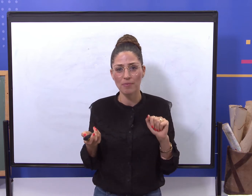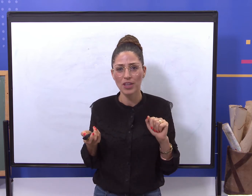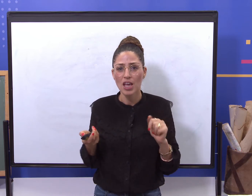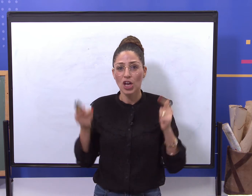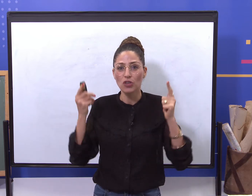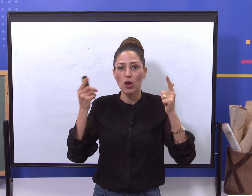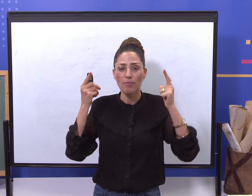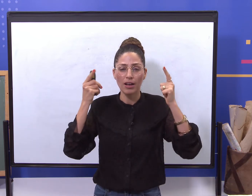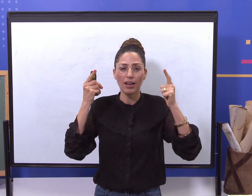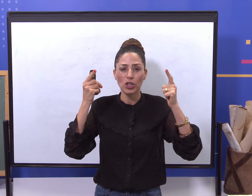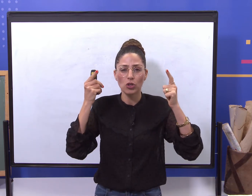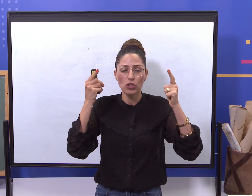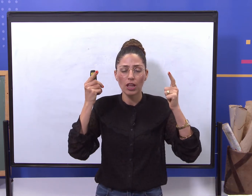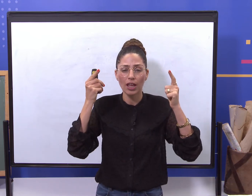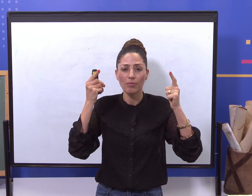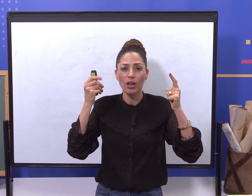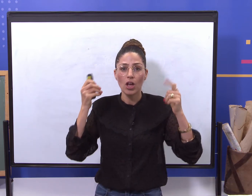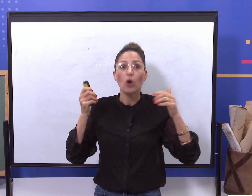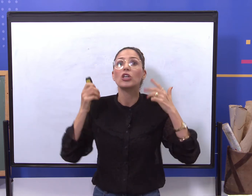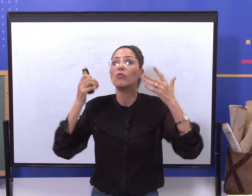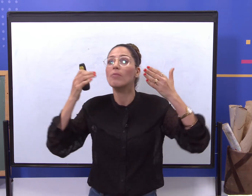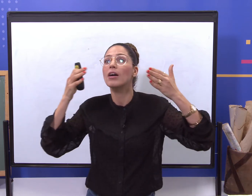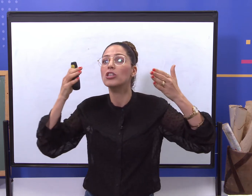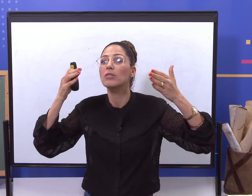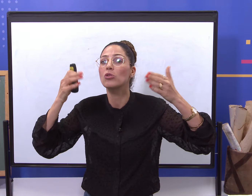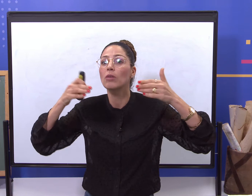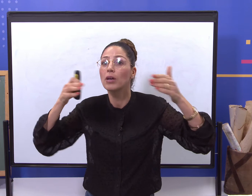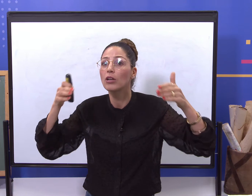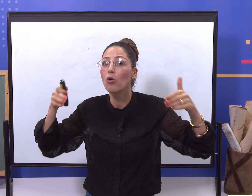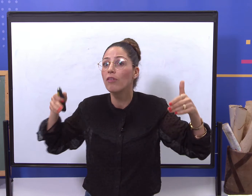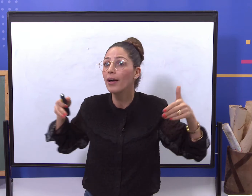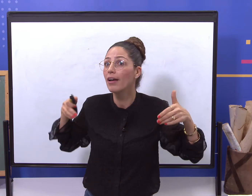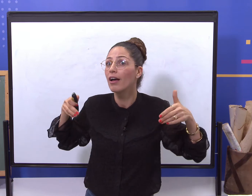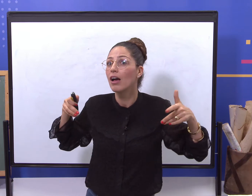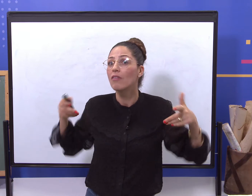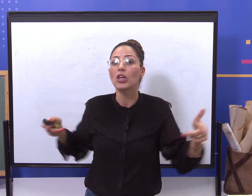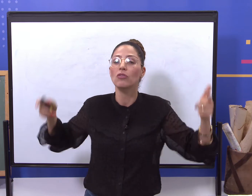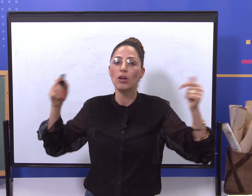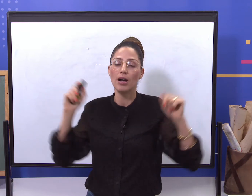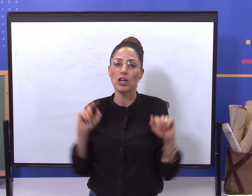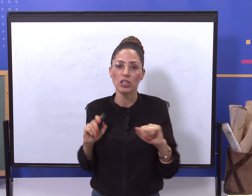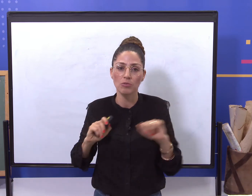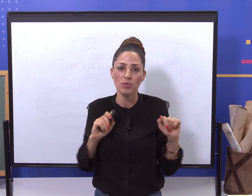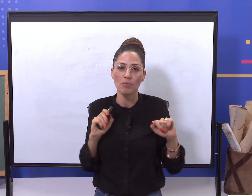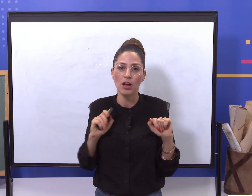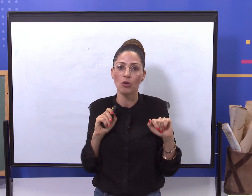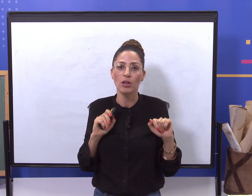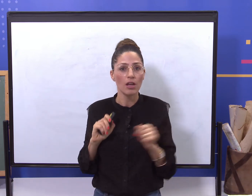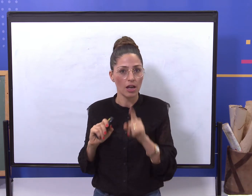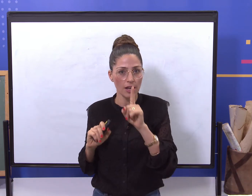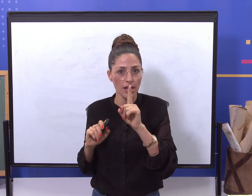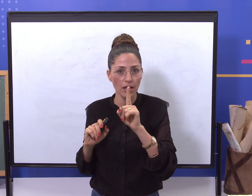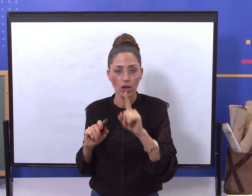גם לכם, חישבו על המעגל הראשון שלכם, או תחשבו על המעגל שאתם זוכרים בגן חובה, ותחשבו על המעגל שאתם נמצאים בה